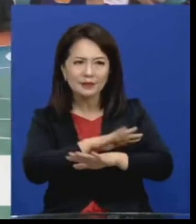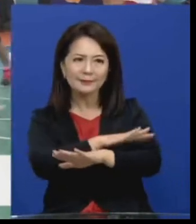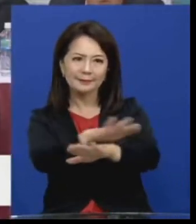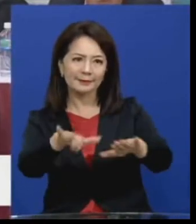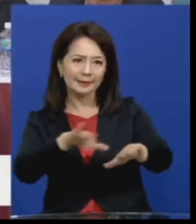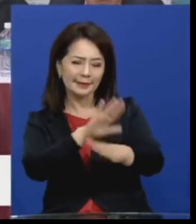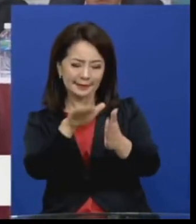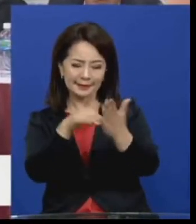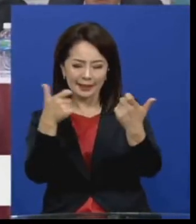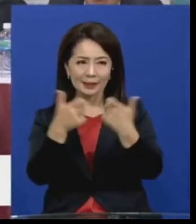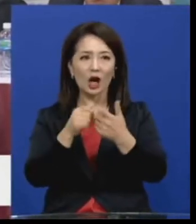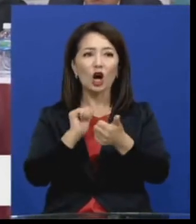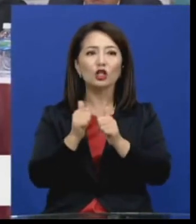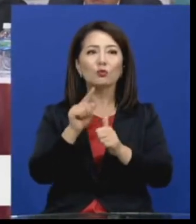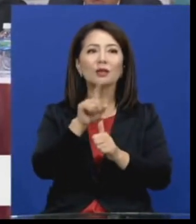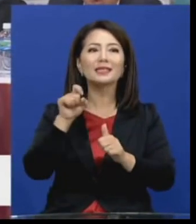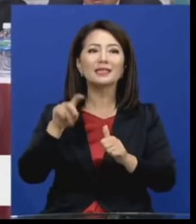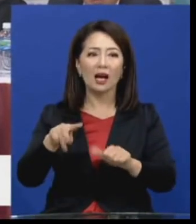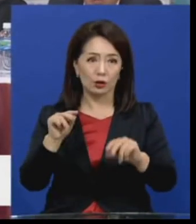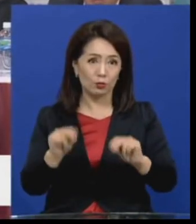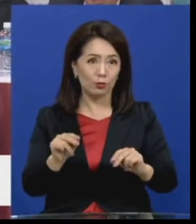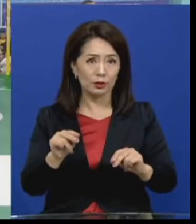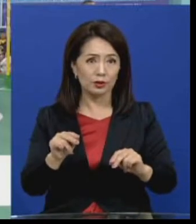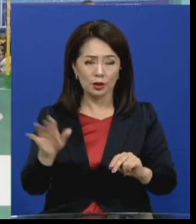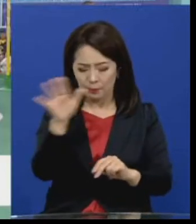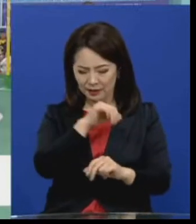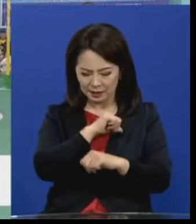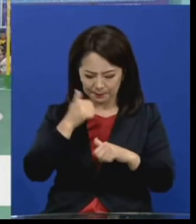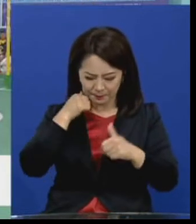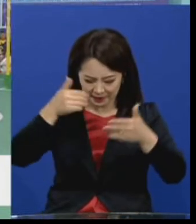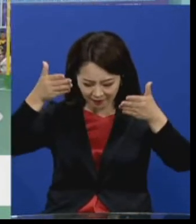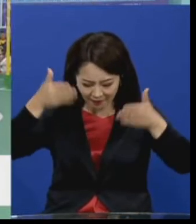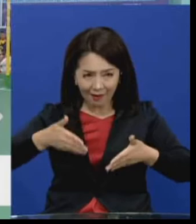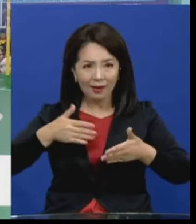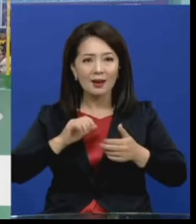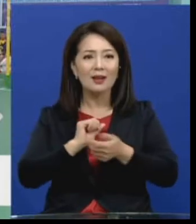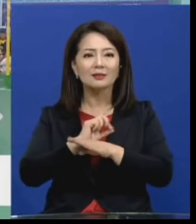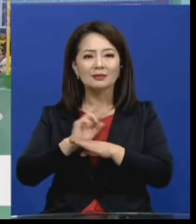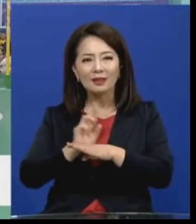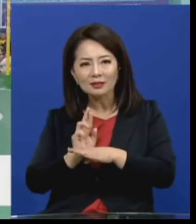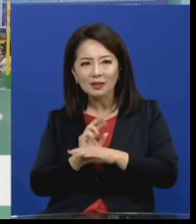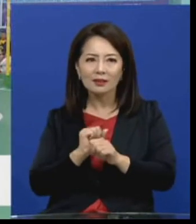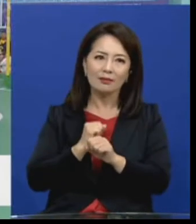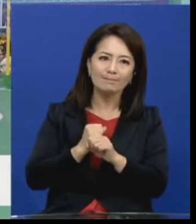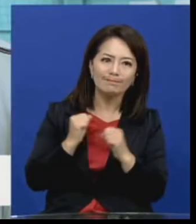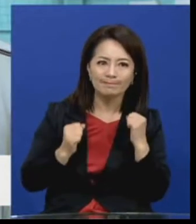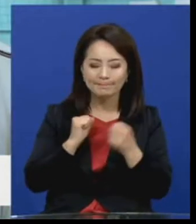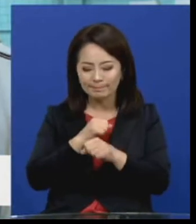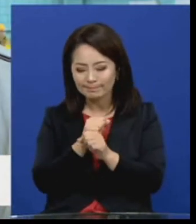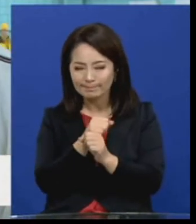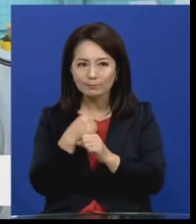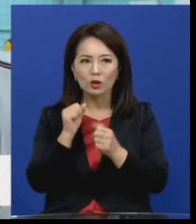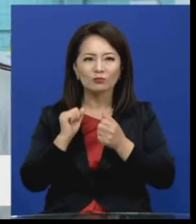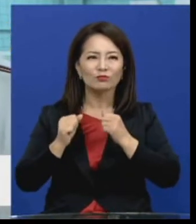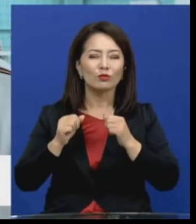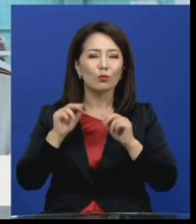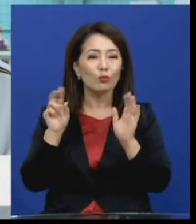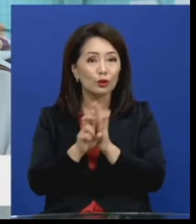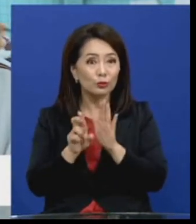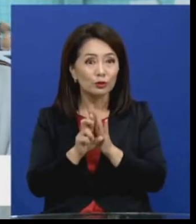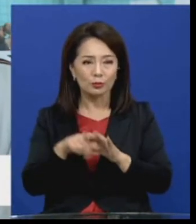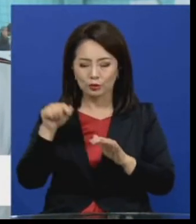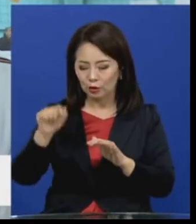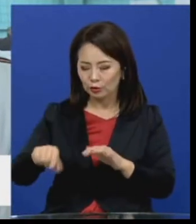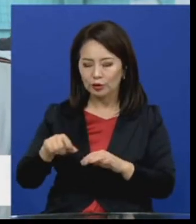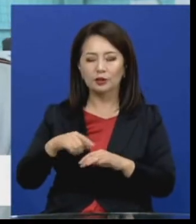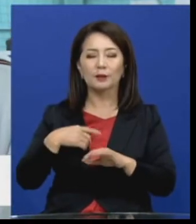талбайтай спорт заалтай болжээ. Экснэрэ иргэд эрүүл мэндэд анхаарч дасгал хөдөлгөөн хийх боломжтой боллоо. Нийтэд тэмцээнд